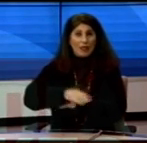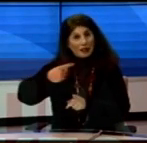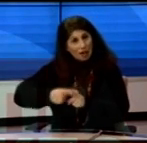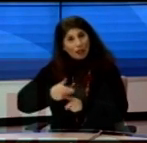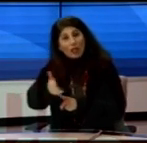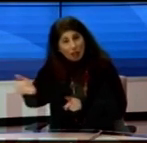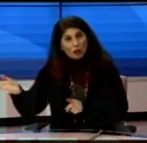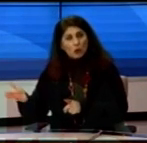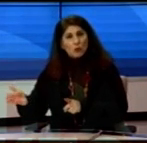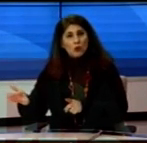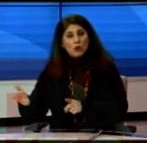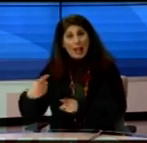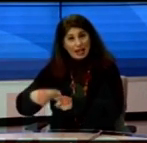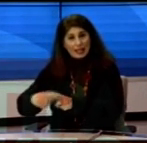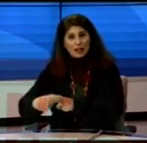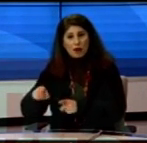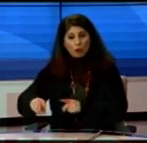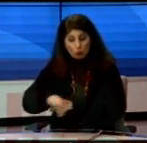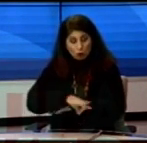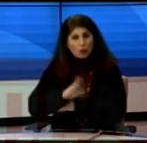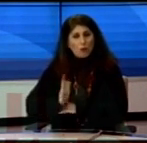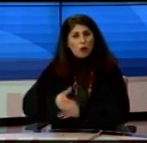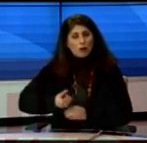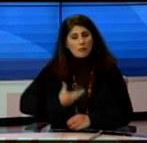Έλληνες. Ένα σχέδιο που μπορεί να εμπνευστεί,